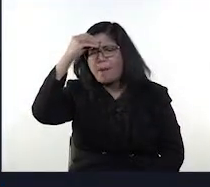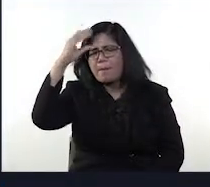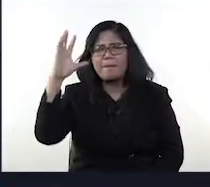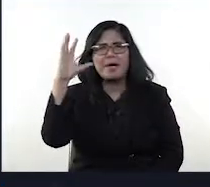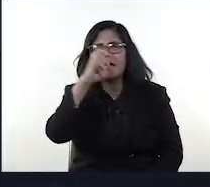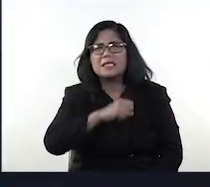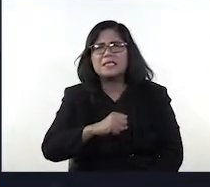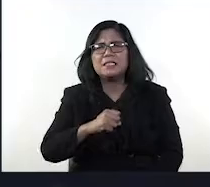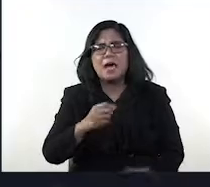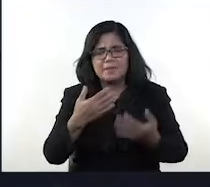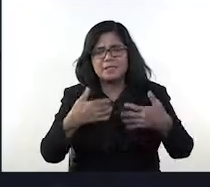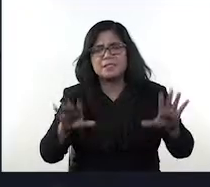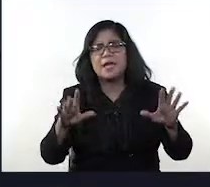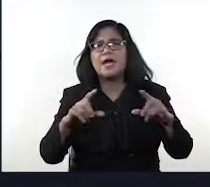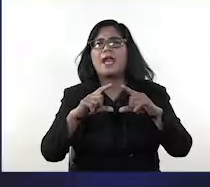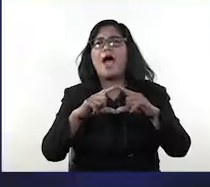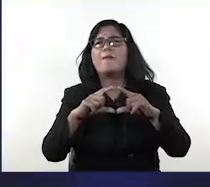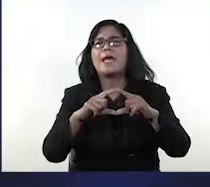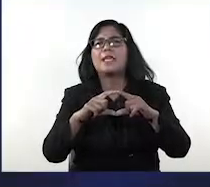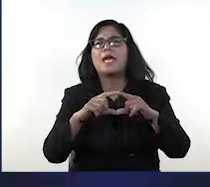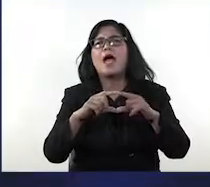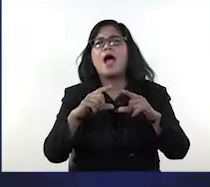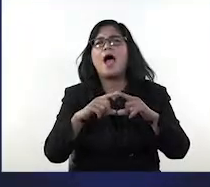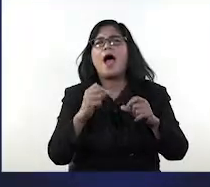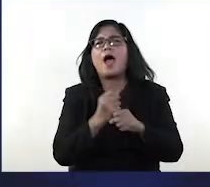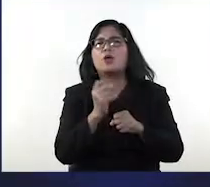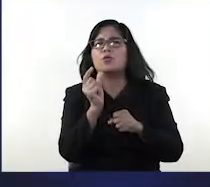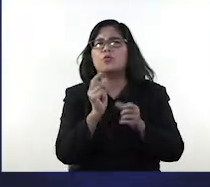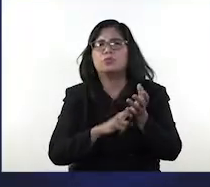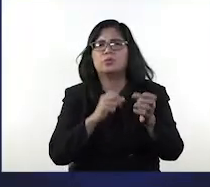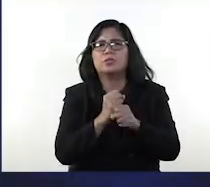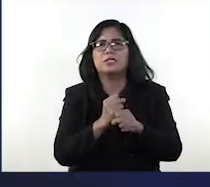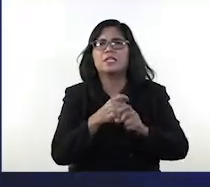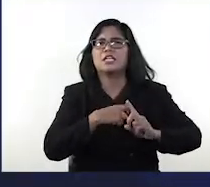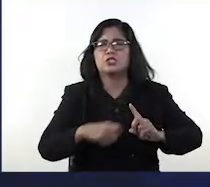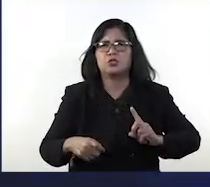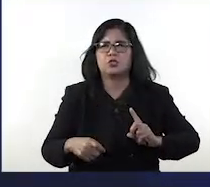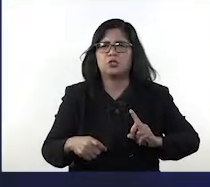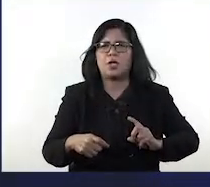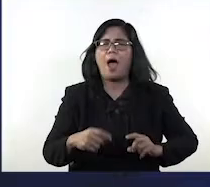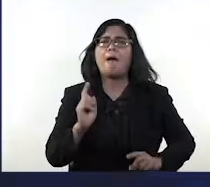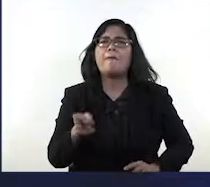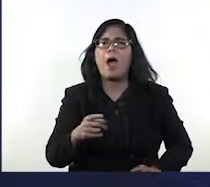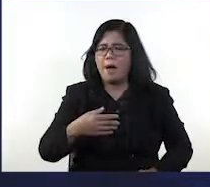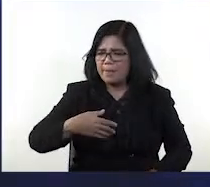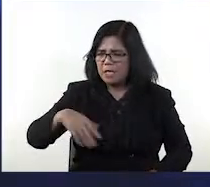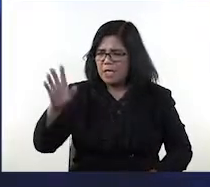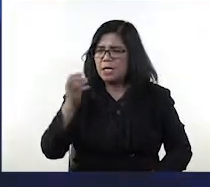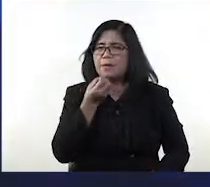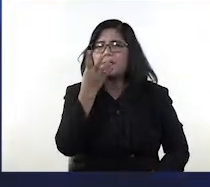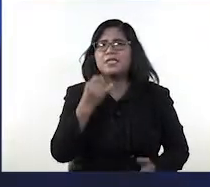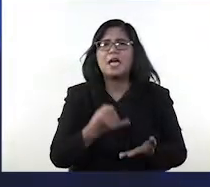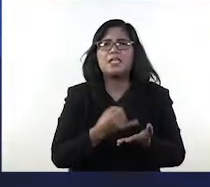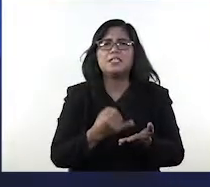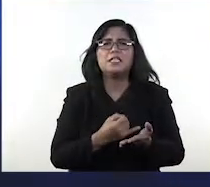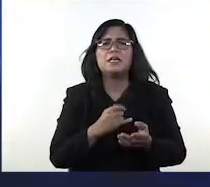menuntaskan amanat Agung Kristus karena amanat Agung Kristus berkata pergi beritakan Injil kepada